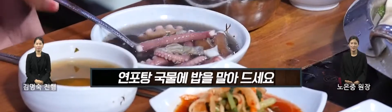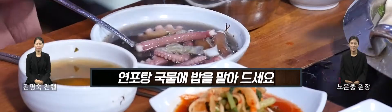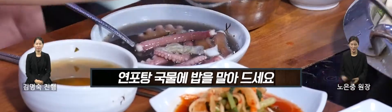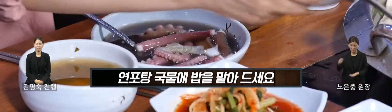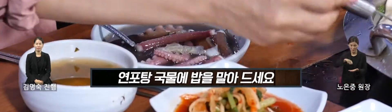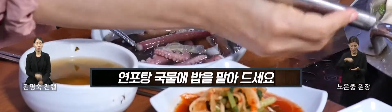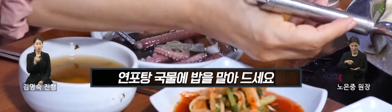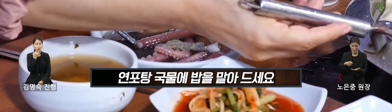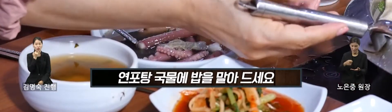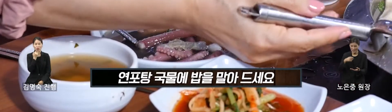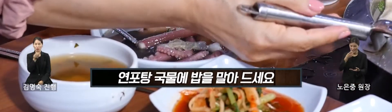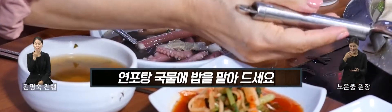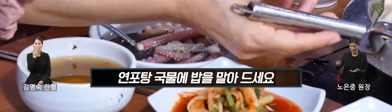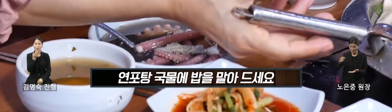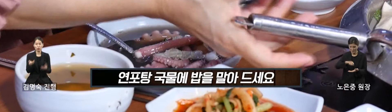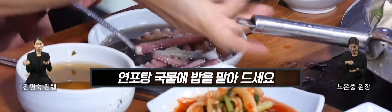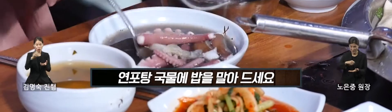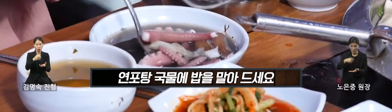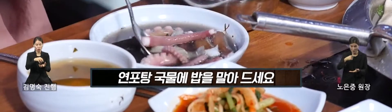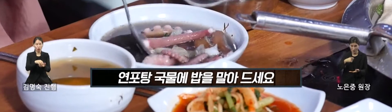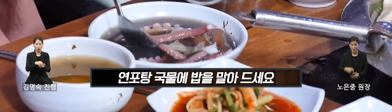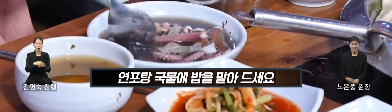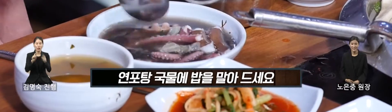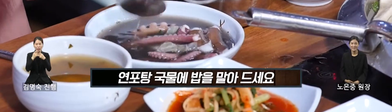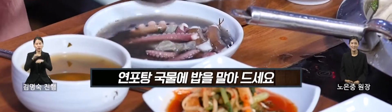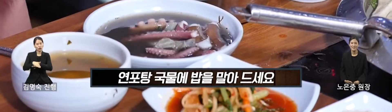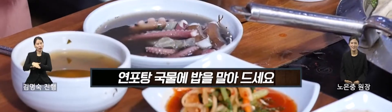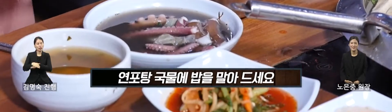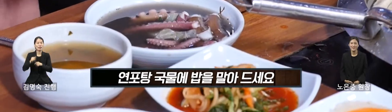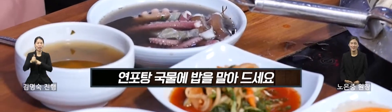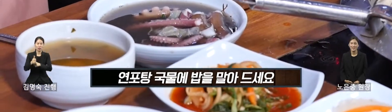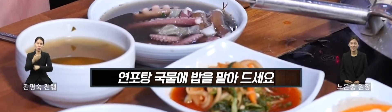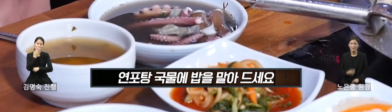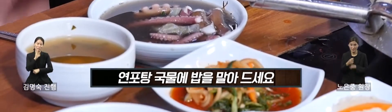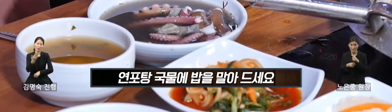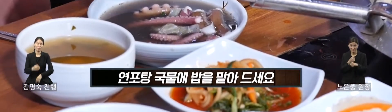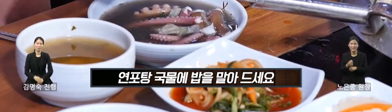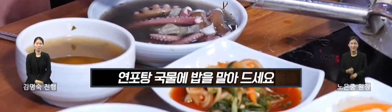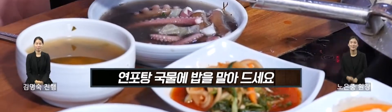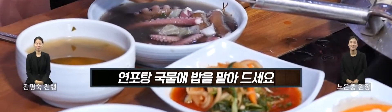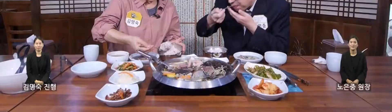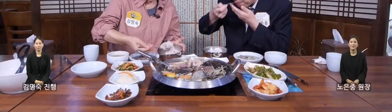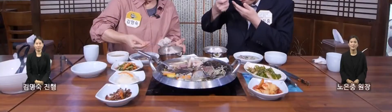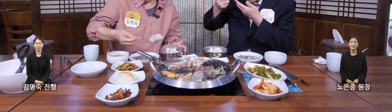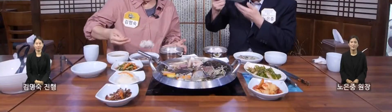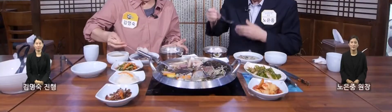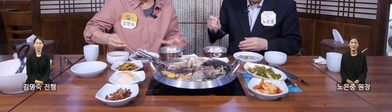그런 것도 아니고요. 아, 말아 네. 드셔도 돼요. 그건 취향껏. 취향껏. 예. 그러면